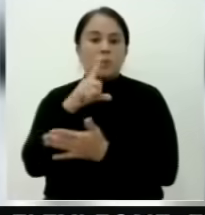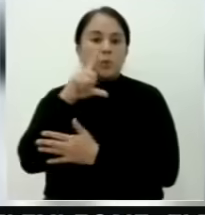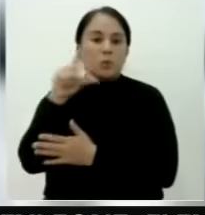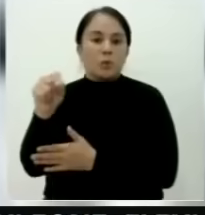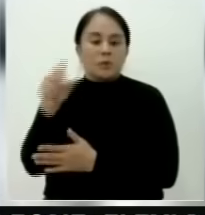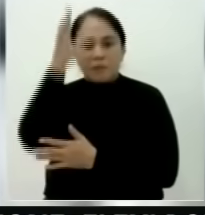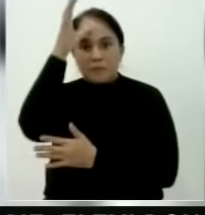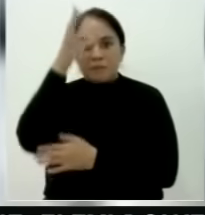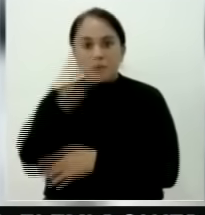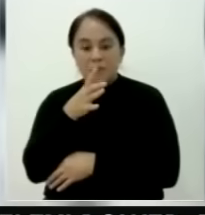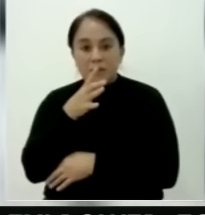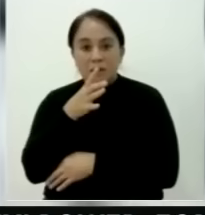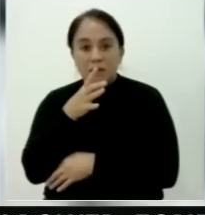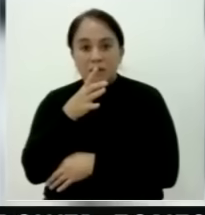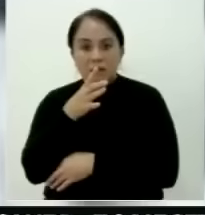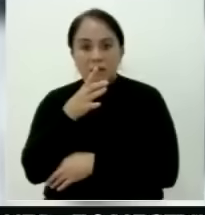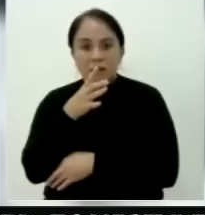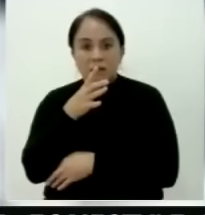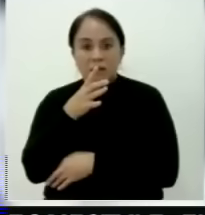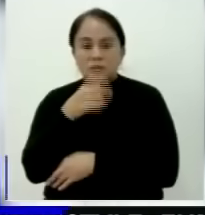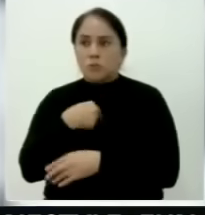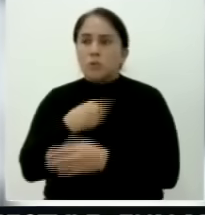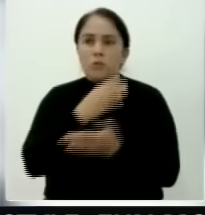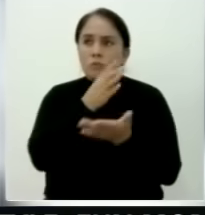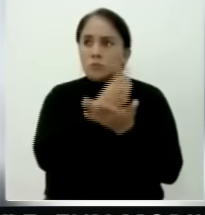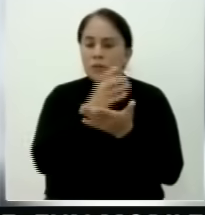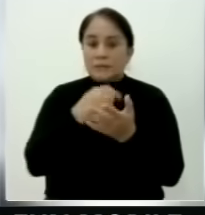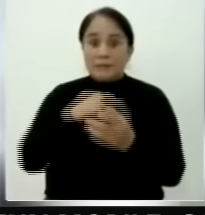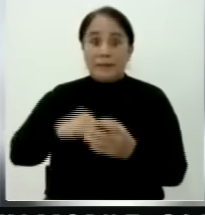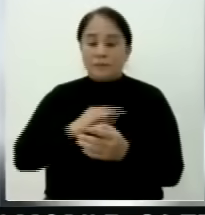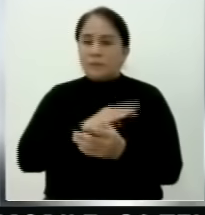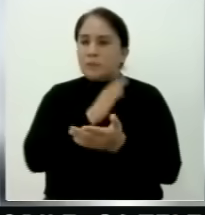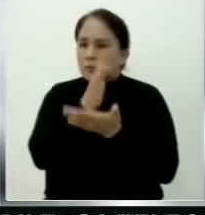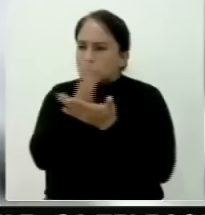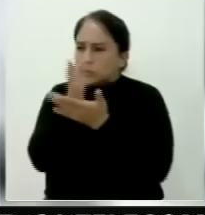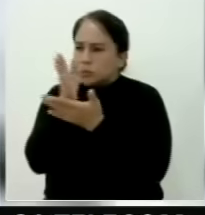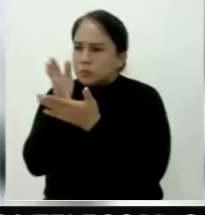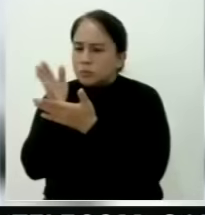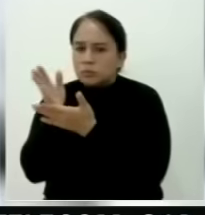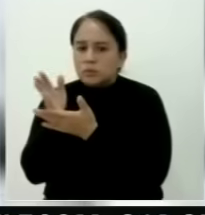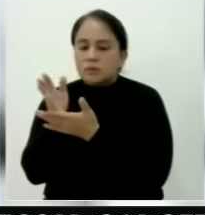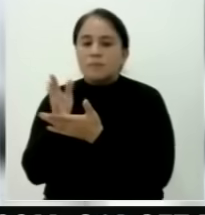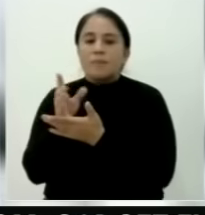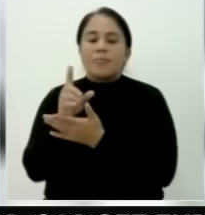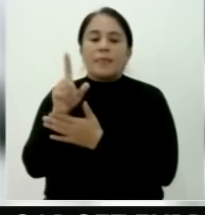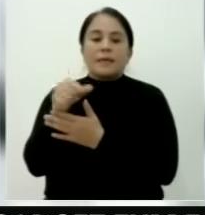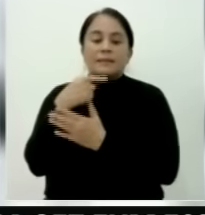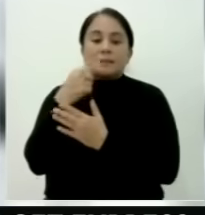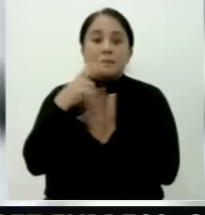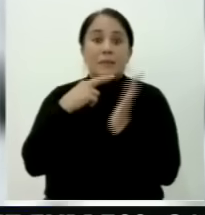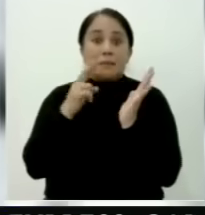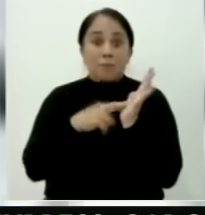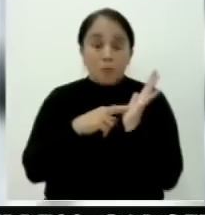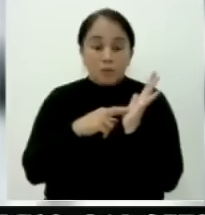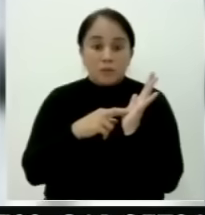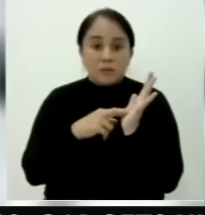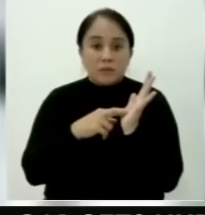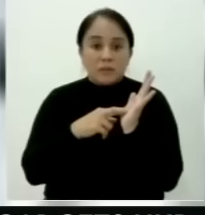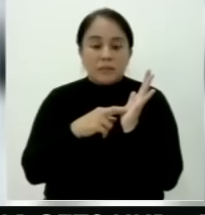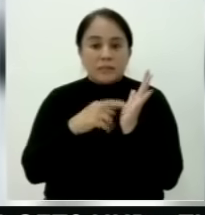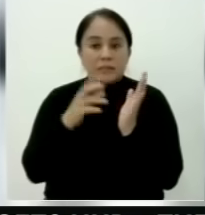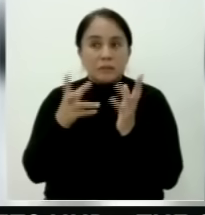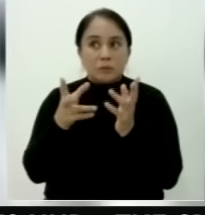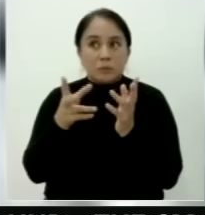Na ikutan ng ating personnel yung operation. Okay. And based dun sa report nga ho na na-receive din namin,